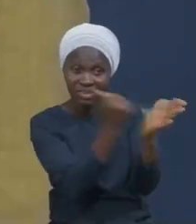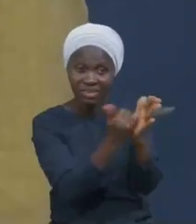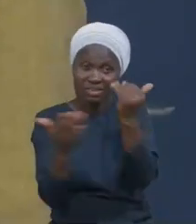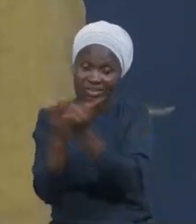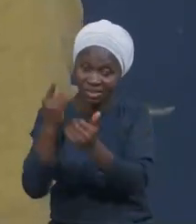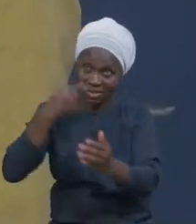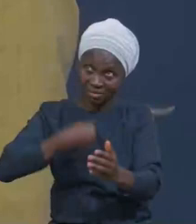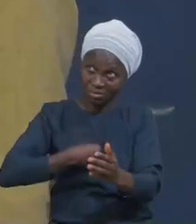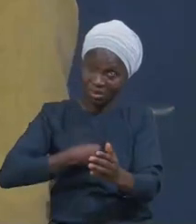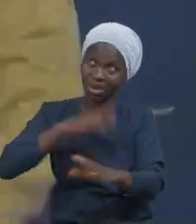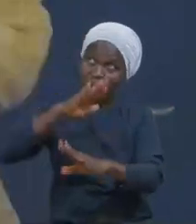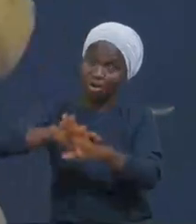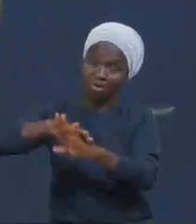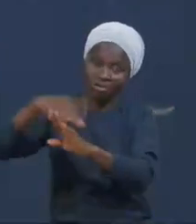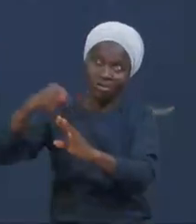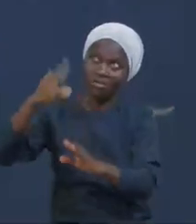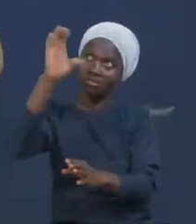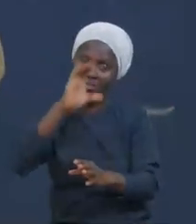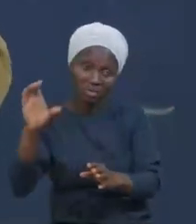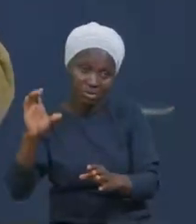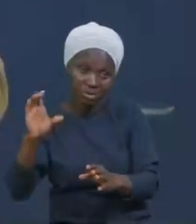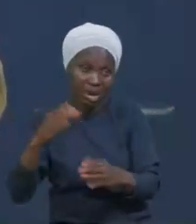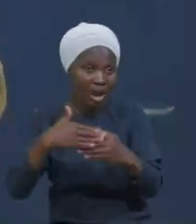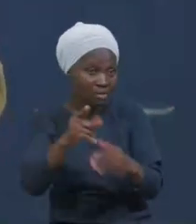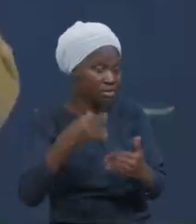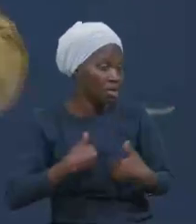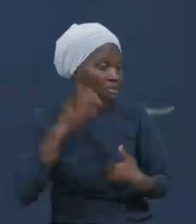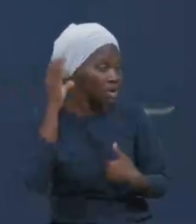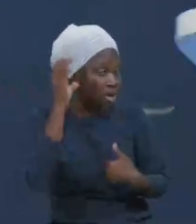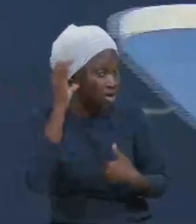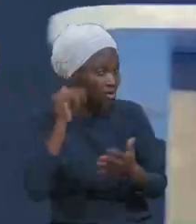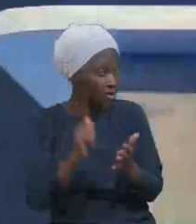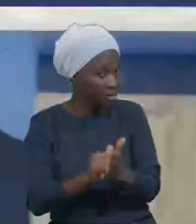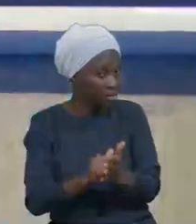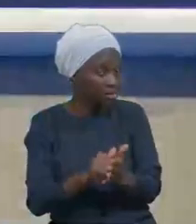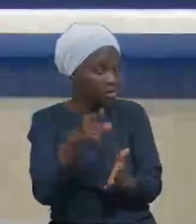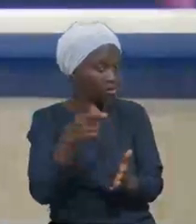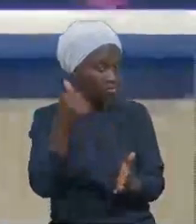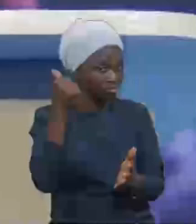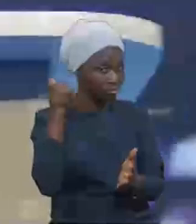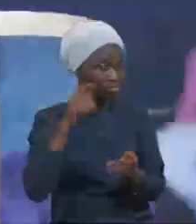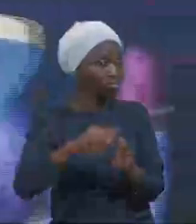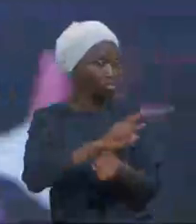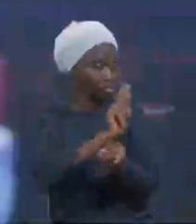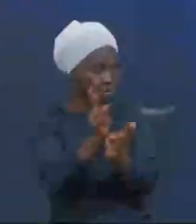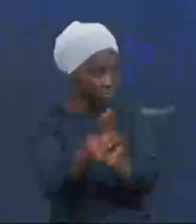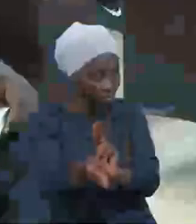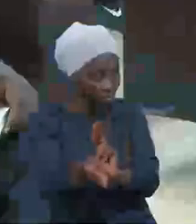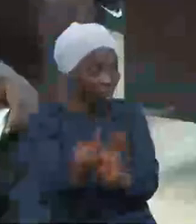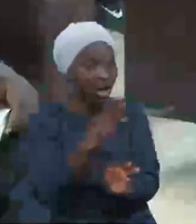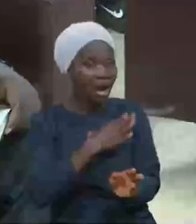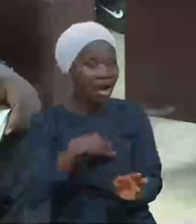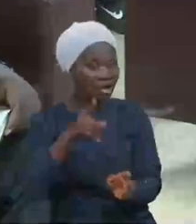à la croix. Après avoir entendu cela, tu as refusé de te repentir et tu as